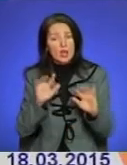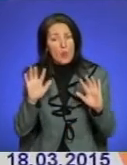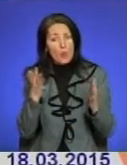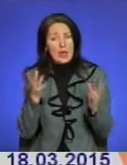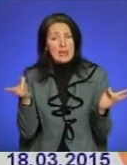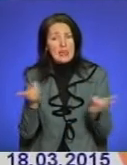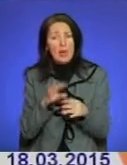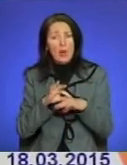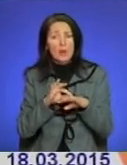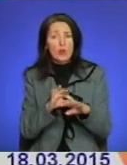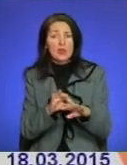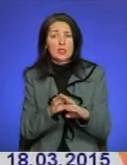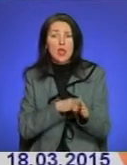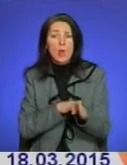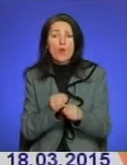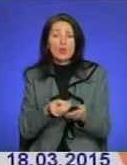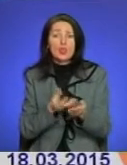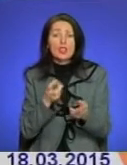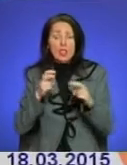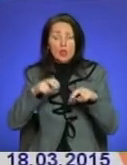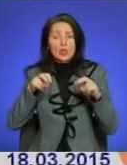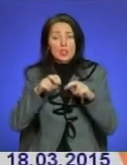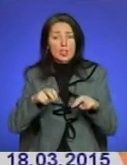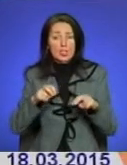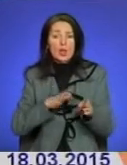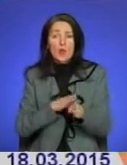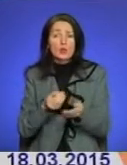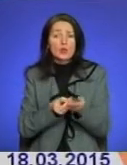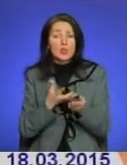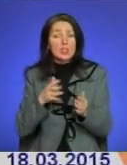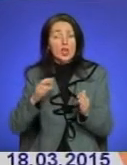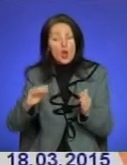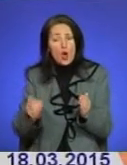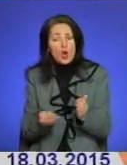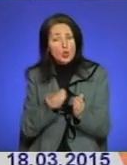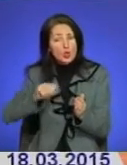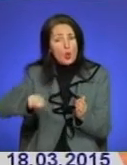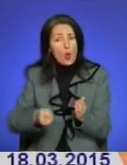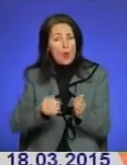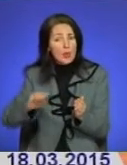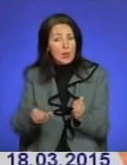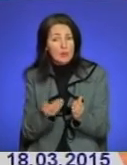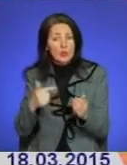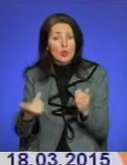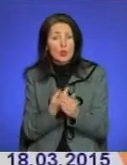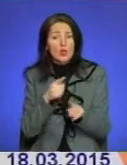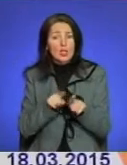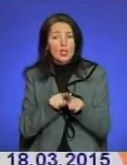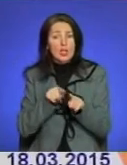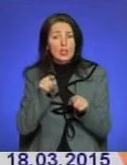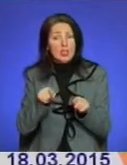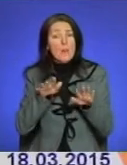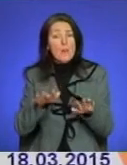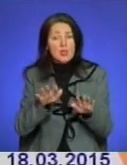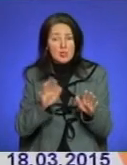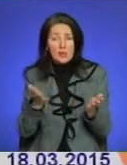треба провести повноцінні дослідження, повноцінні розкопки. Тому, знову ж таки, над тим місцем, де